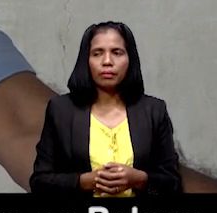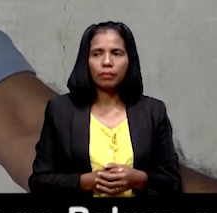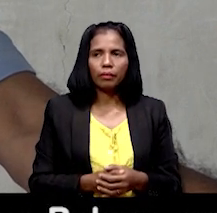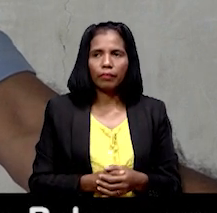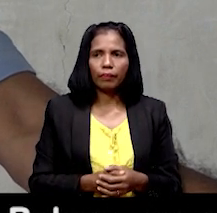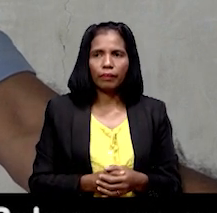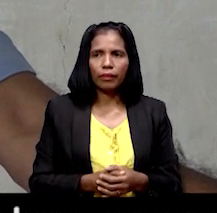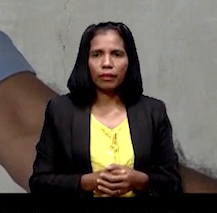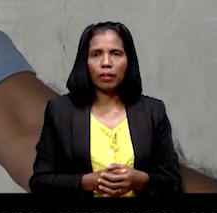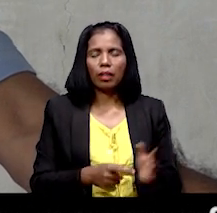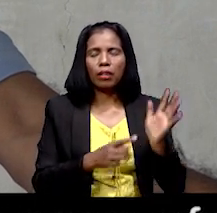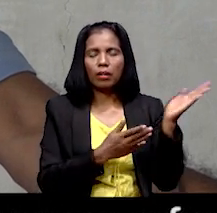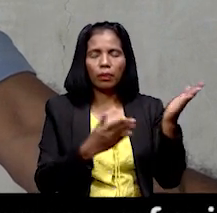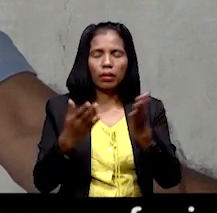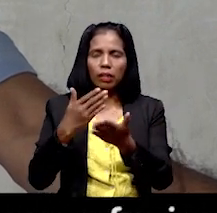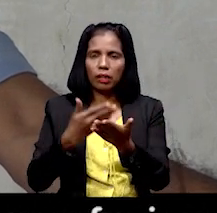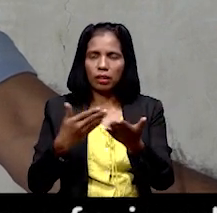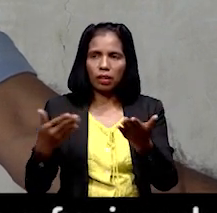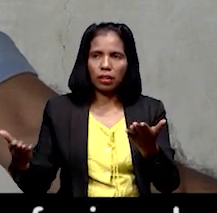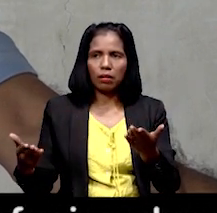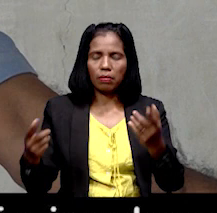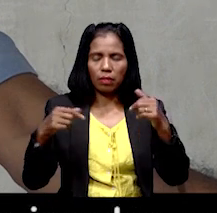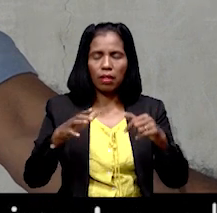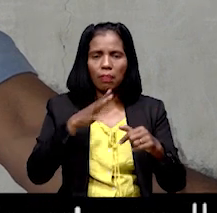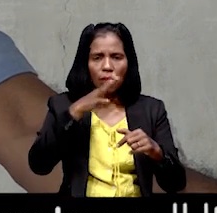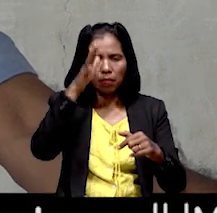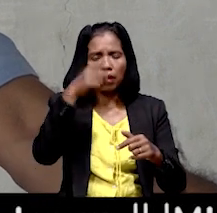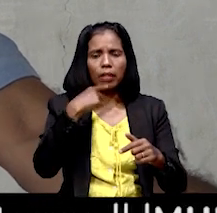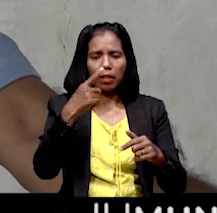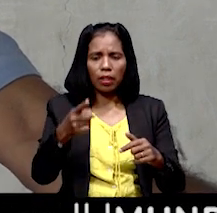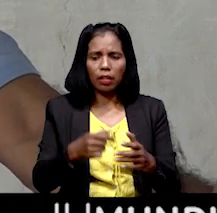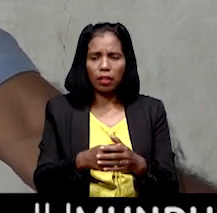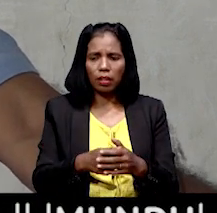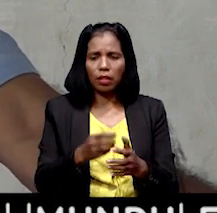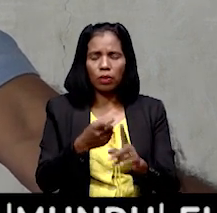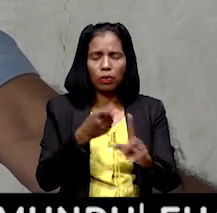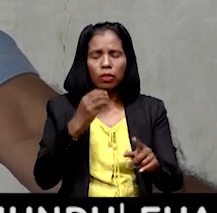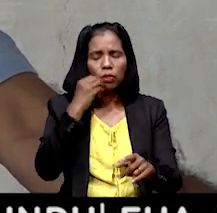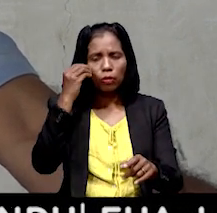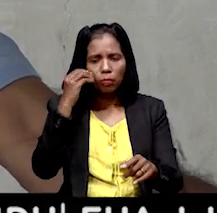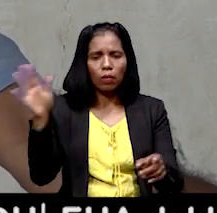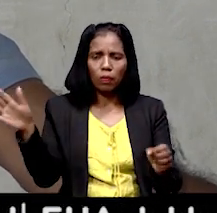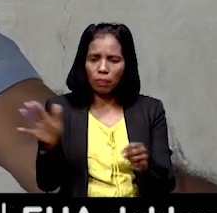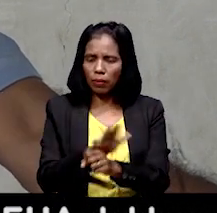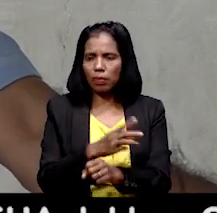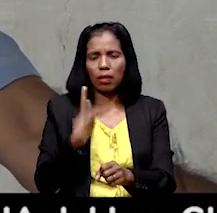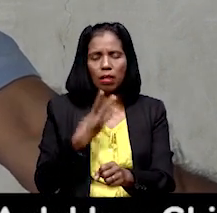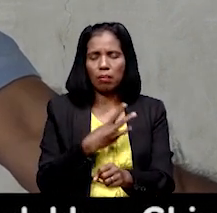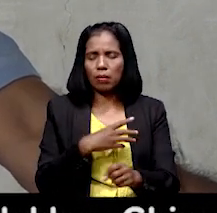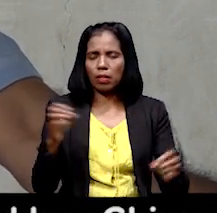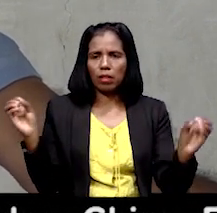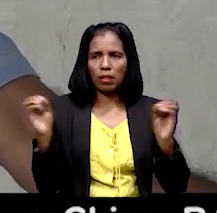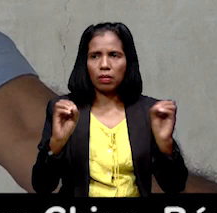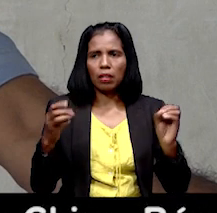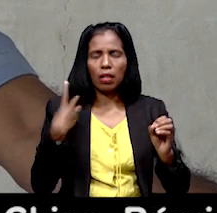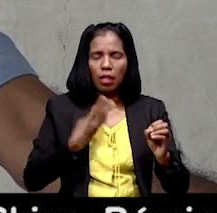prende sesang harlor metoh ini, inam metoh ini nama hati teri ane la size uma completo. Ami mus lakui atau